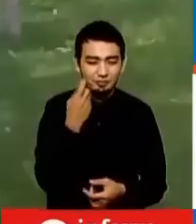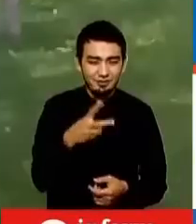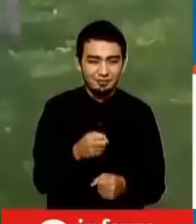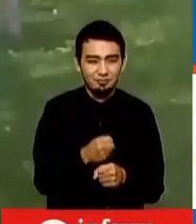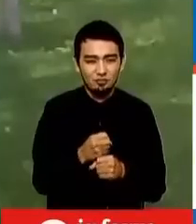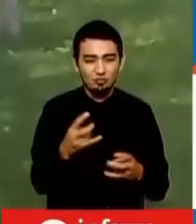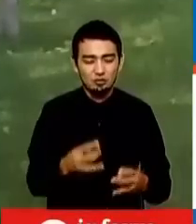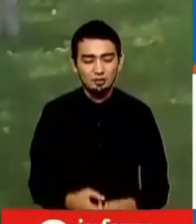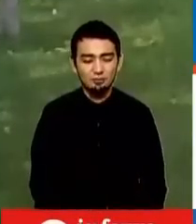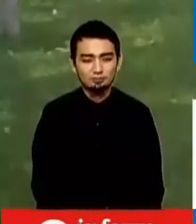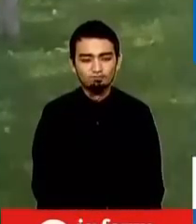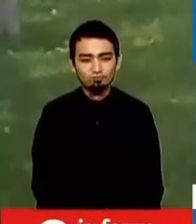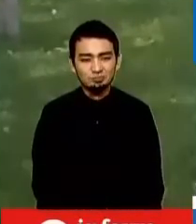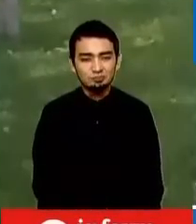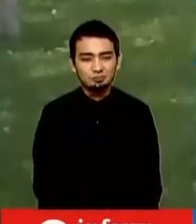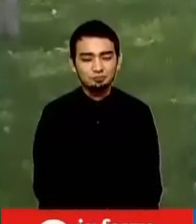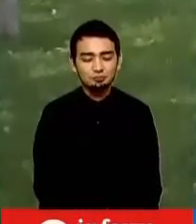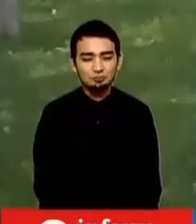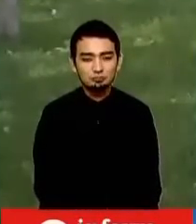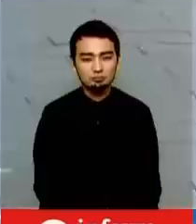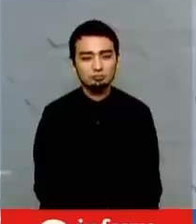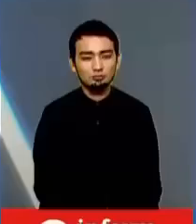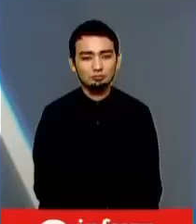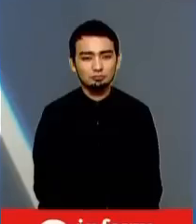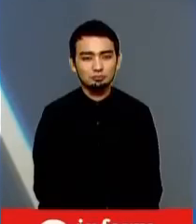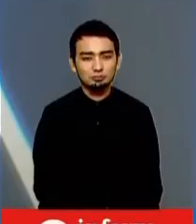Новикова, Даваран Авдеев, Абзал Турабеков, Информбюро.